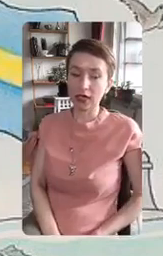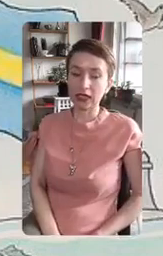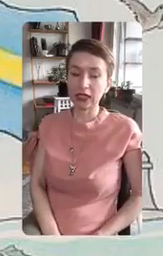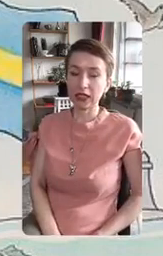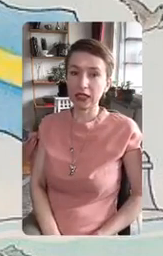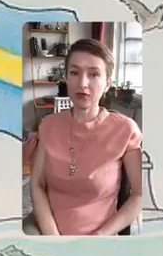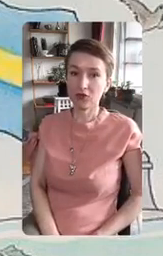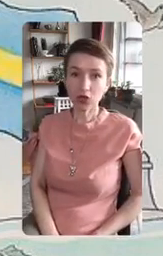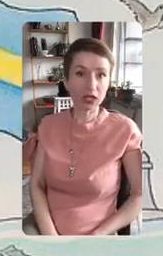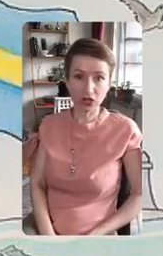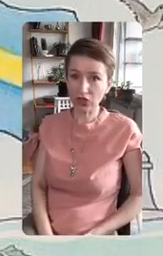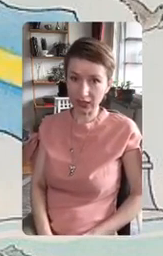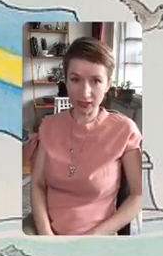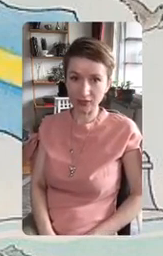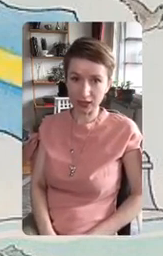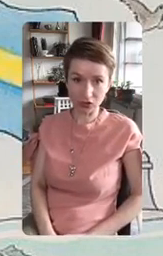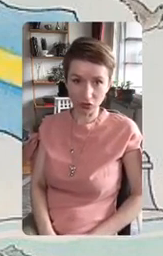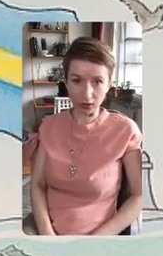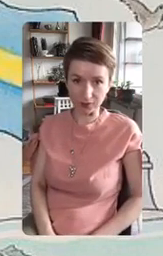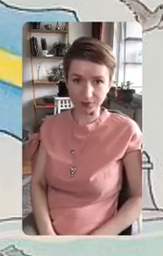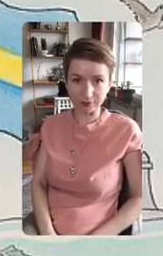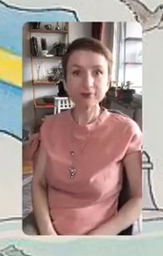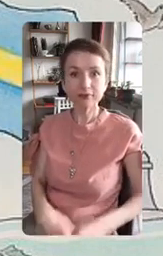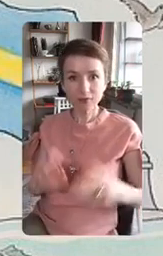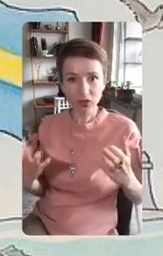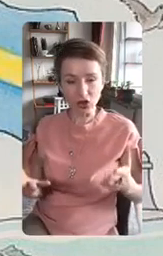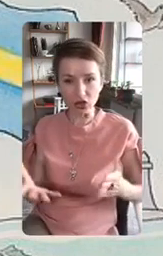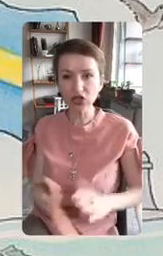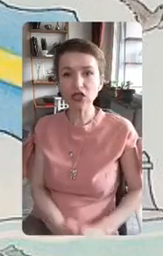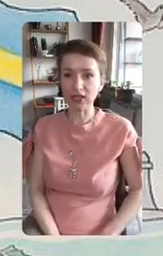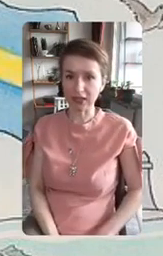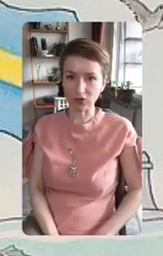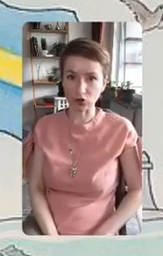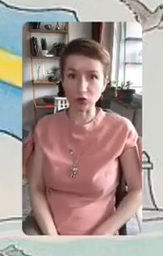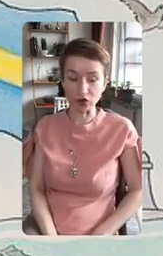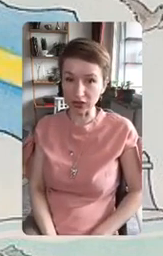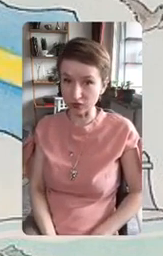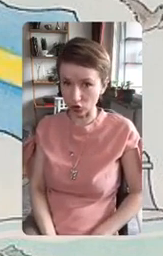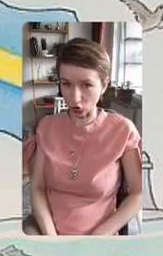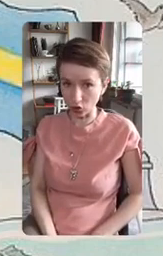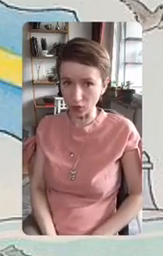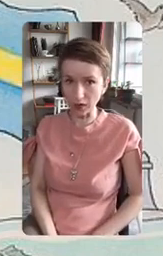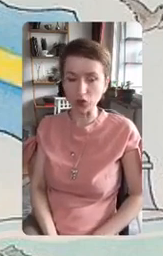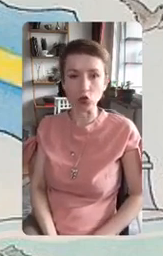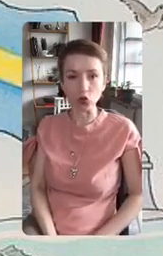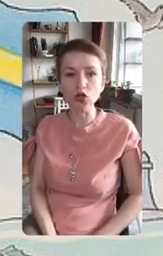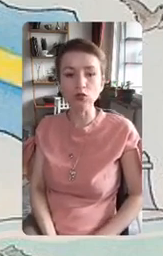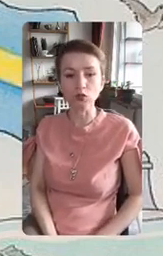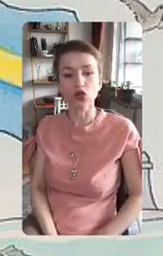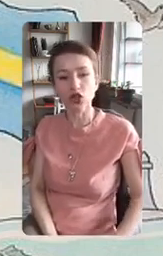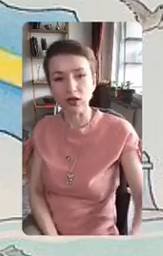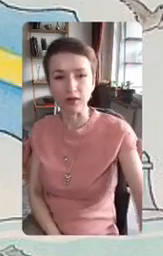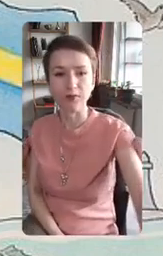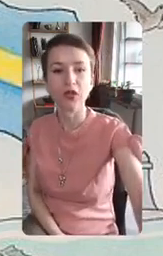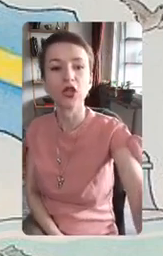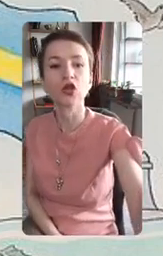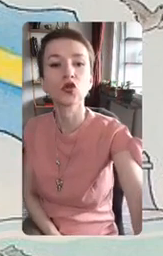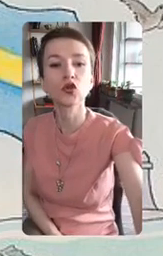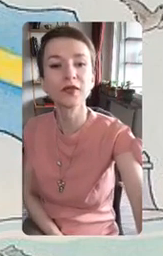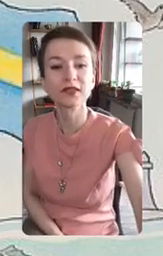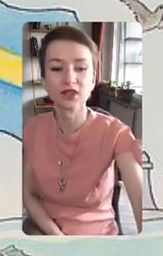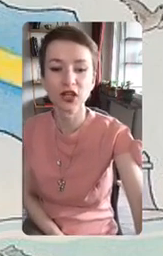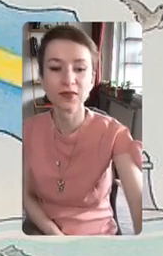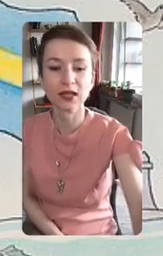Но все это, конечно, красивая теория. Женщине для того, чтобы жить в Стокгольме, нужен мужчина.